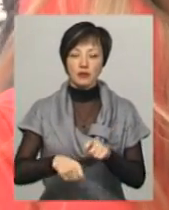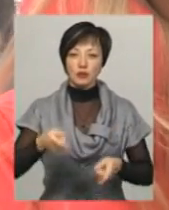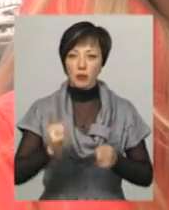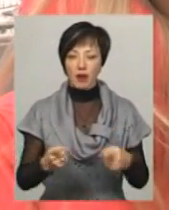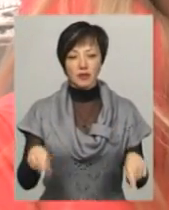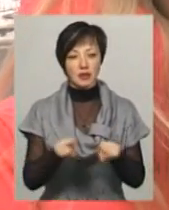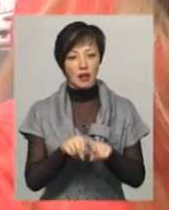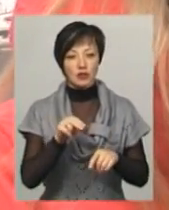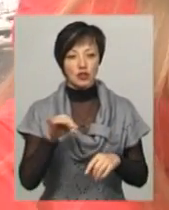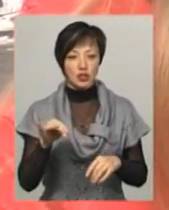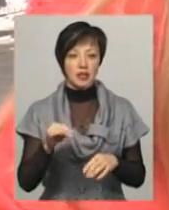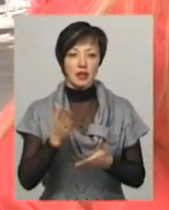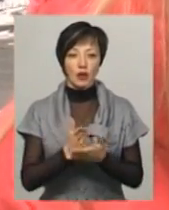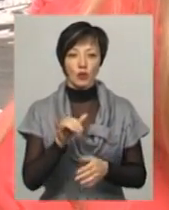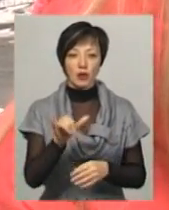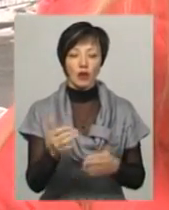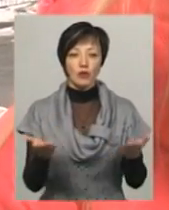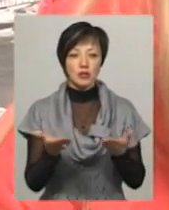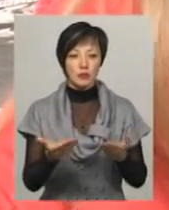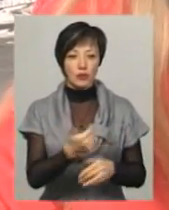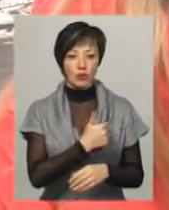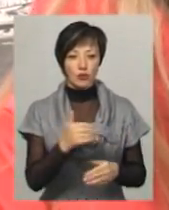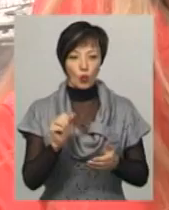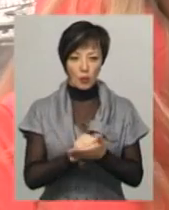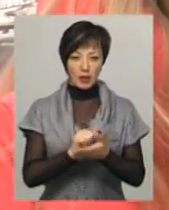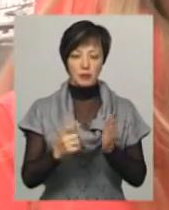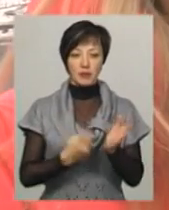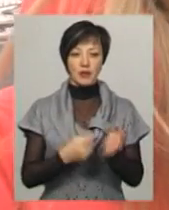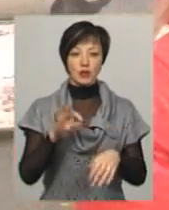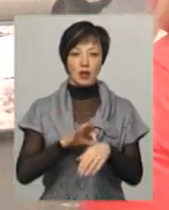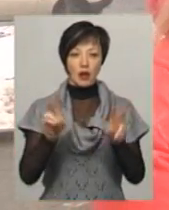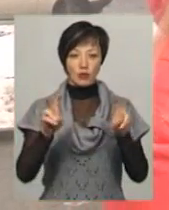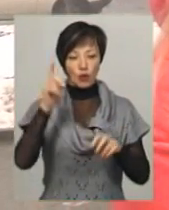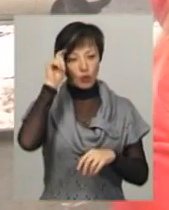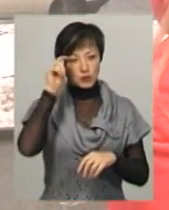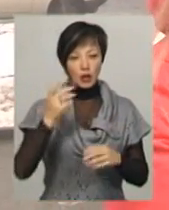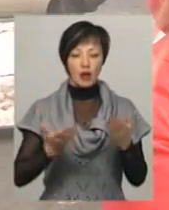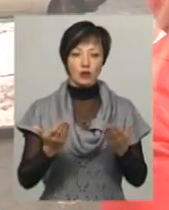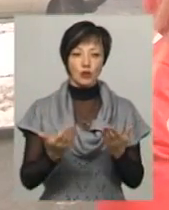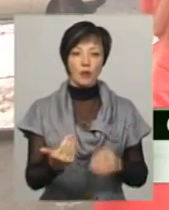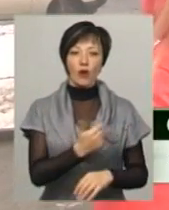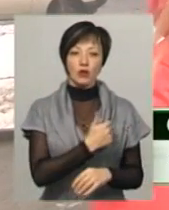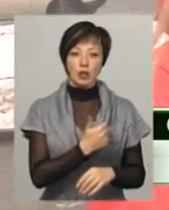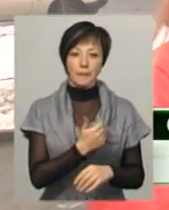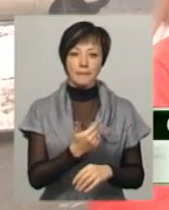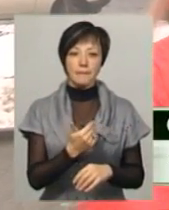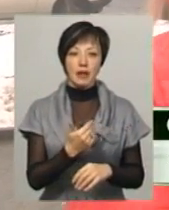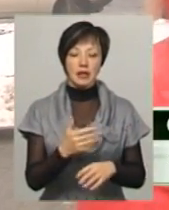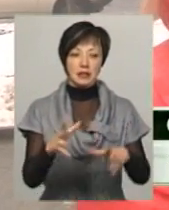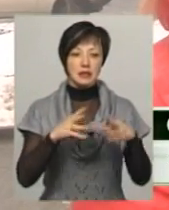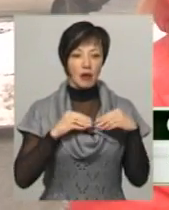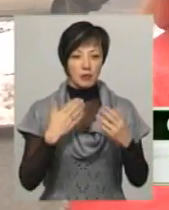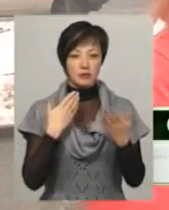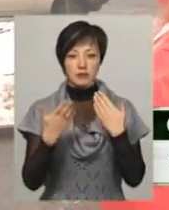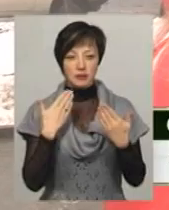насправді це так, і чи насправді є в неї хоча б якісь документи, які підтверджують діагноз хлопчика. Якби вона хоча б пішла з нами на якийсь